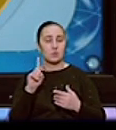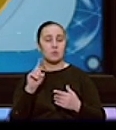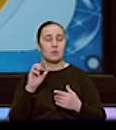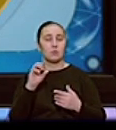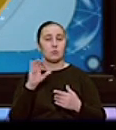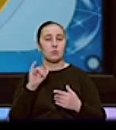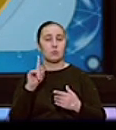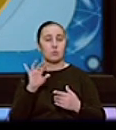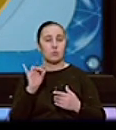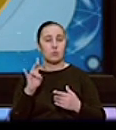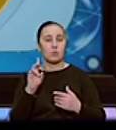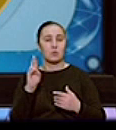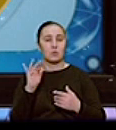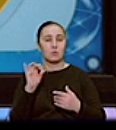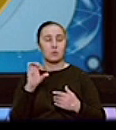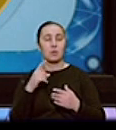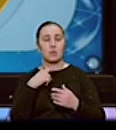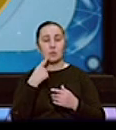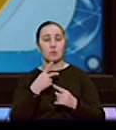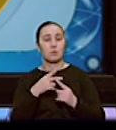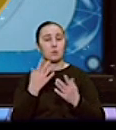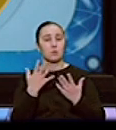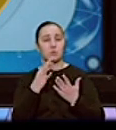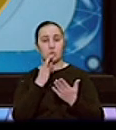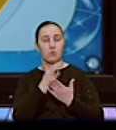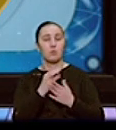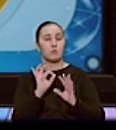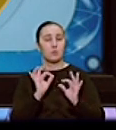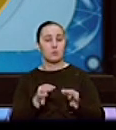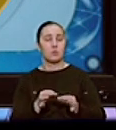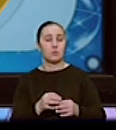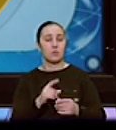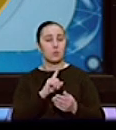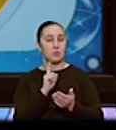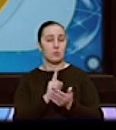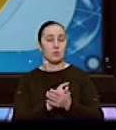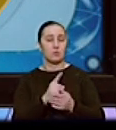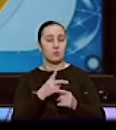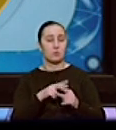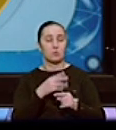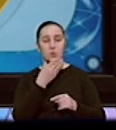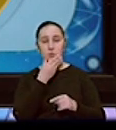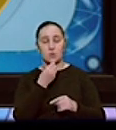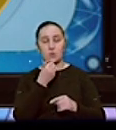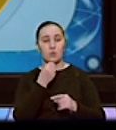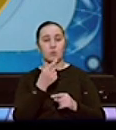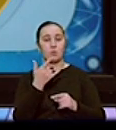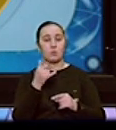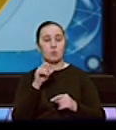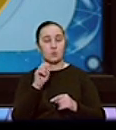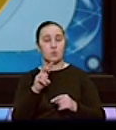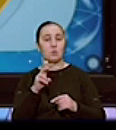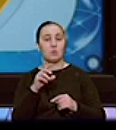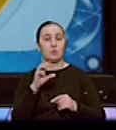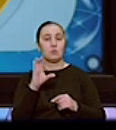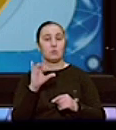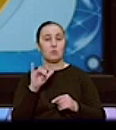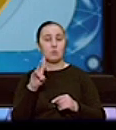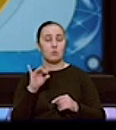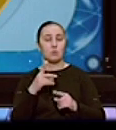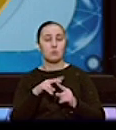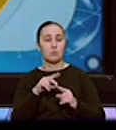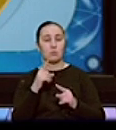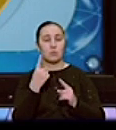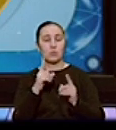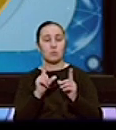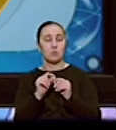qisqa? Aytingchi, qaysi javobimiz to'g'ri? Albatta, chiroyli, go'zal, suluv